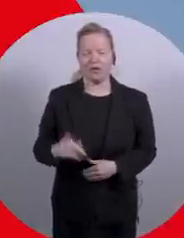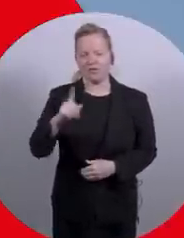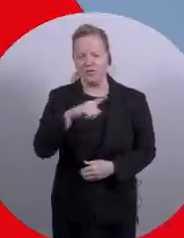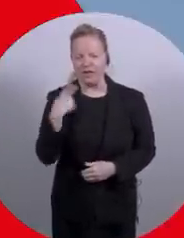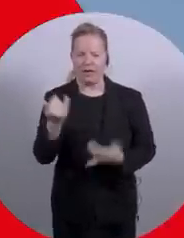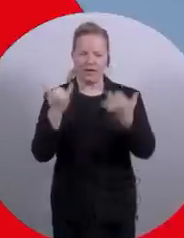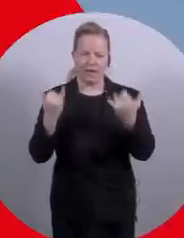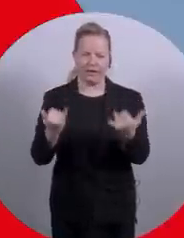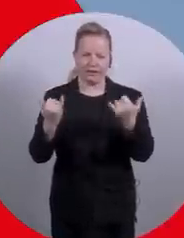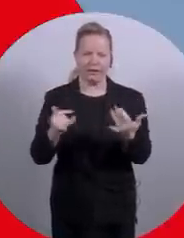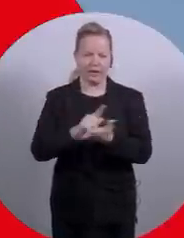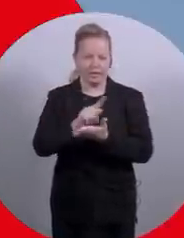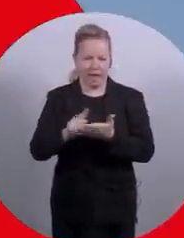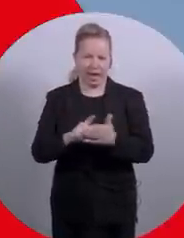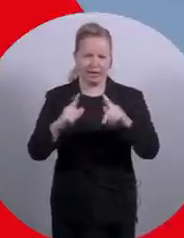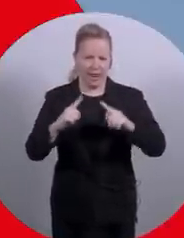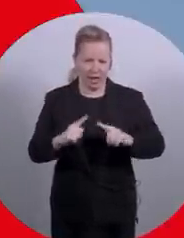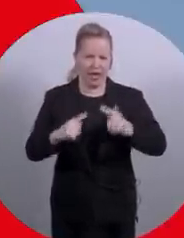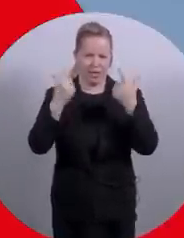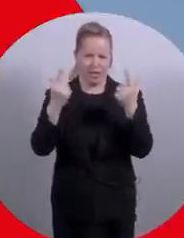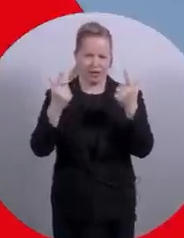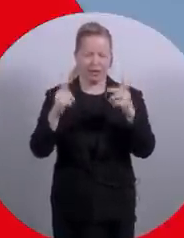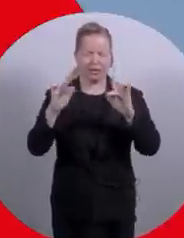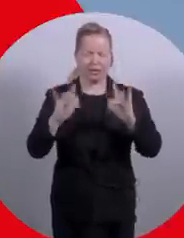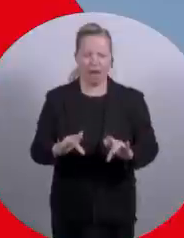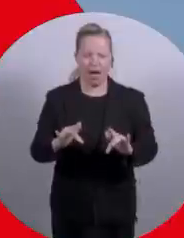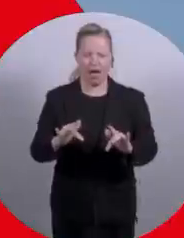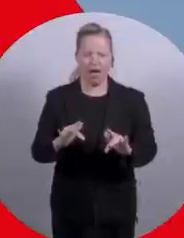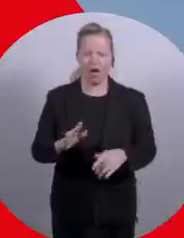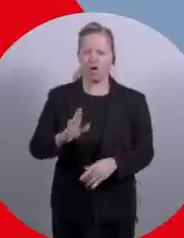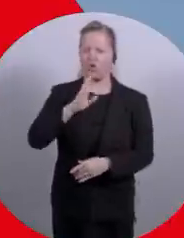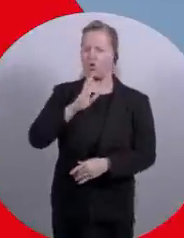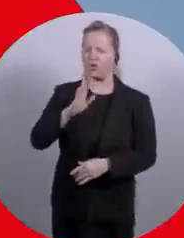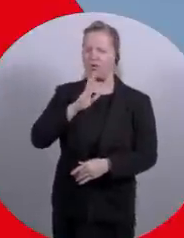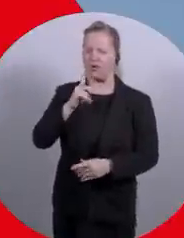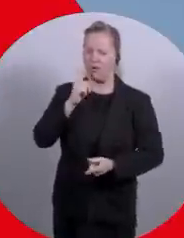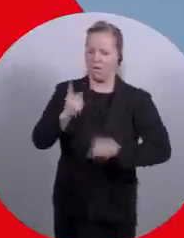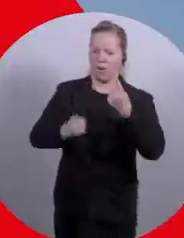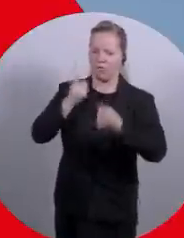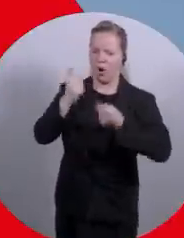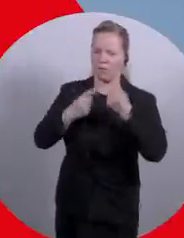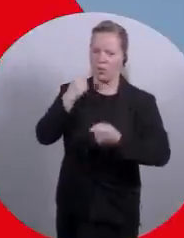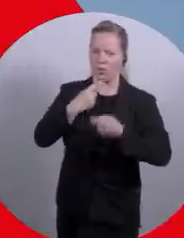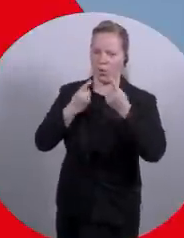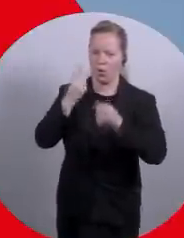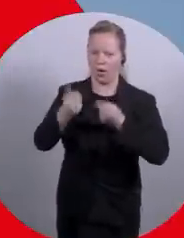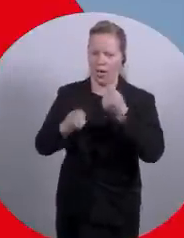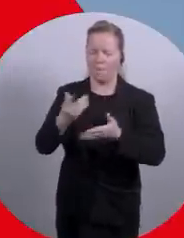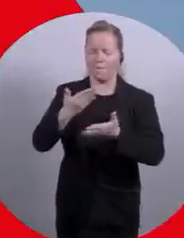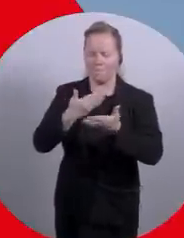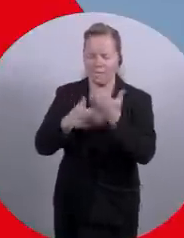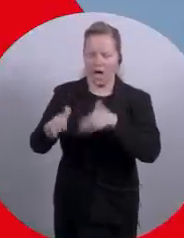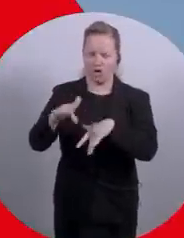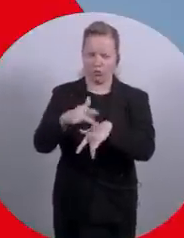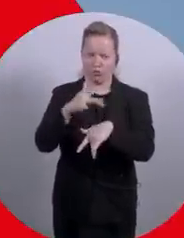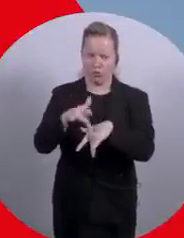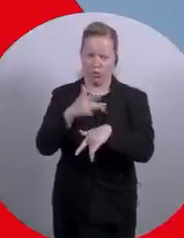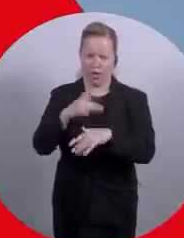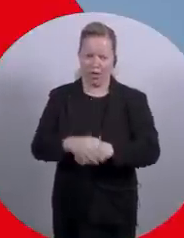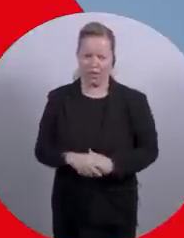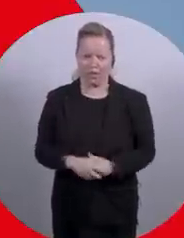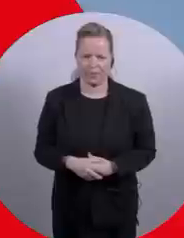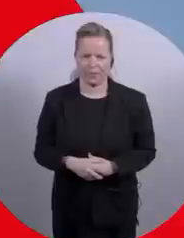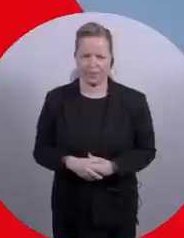wieder konservative Bevormundung stärker spürbar ist Abschottung